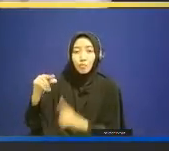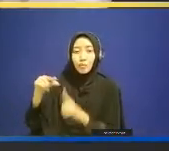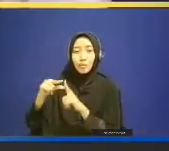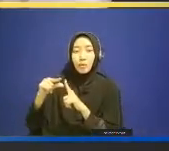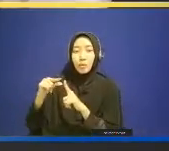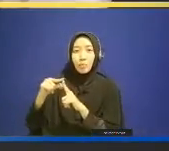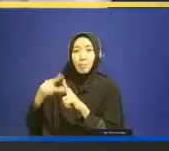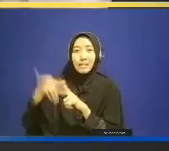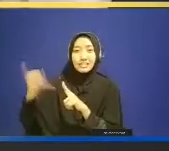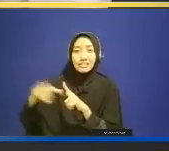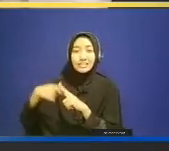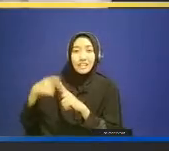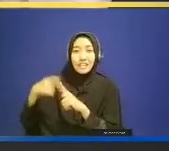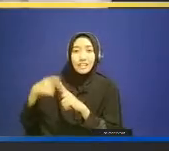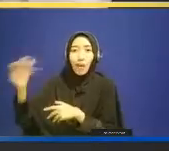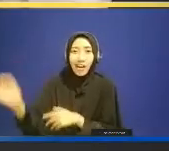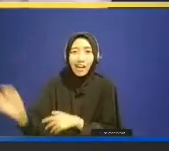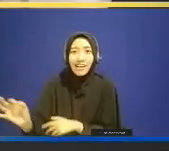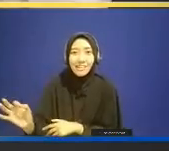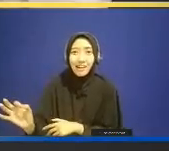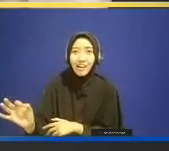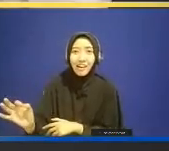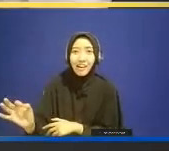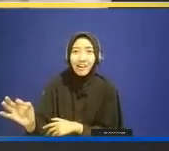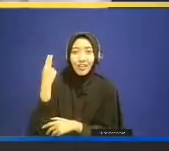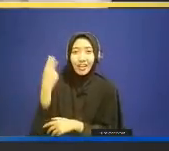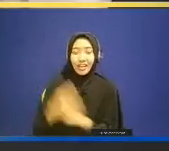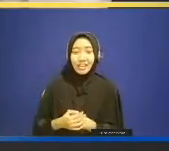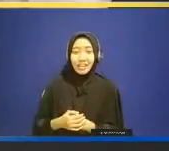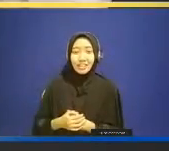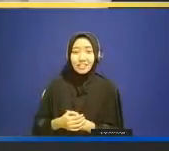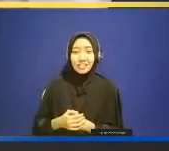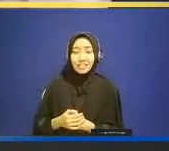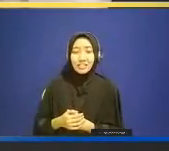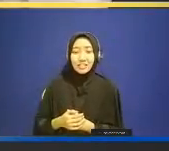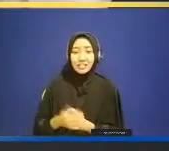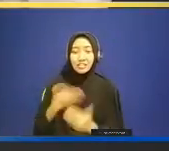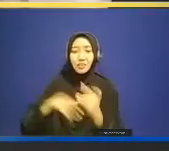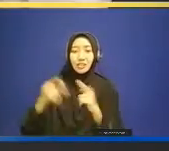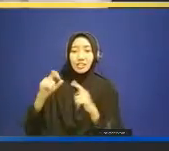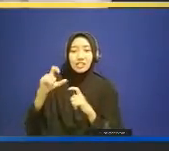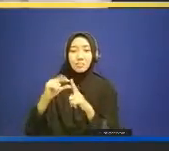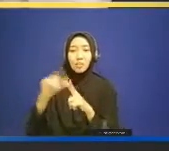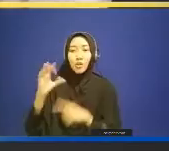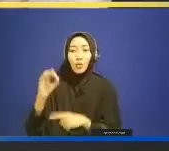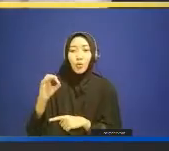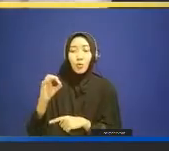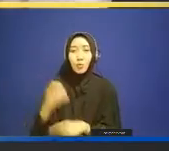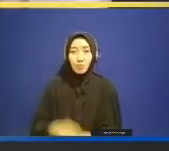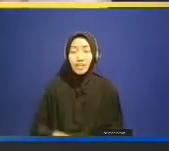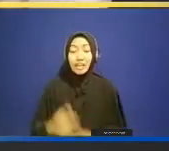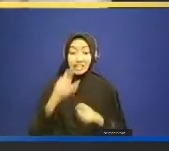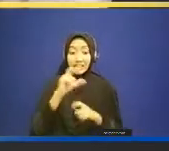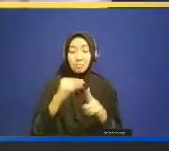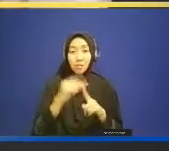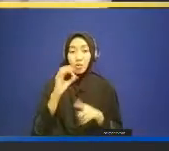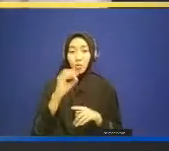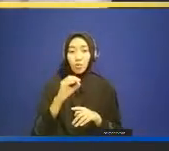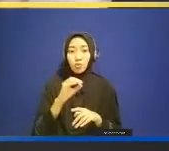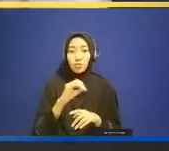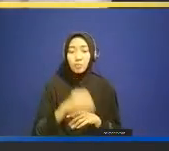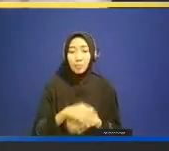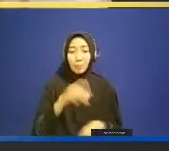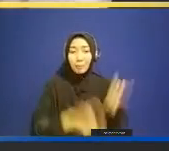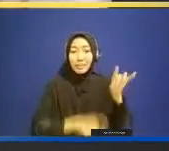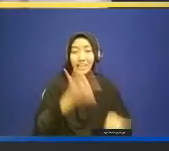keluar untuk batubara sebagaimana dikenakan terhadap CPO ada di CPO ada jutaan petani